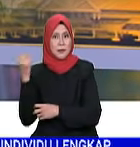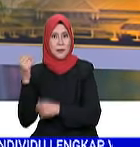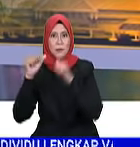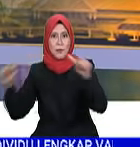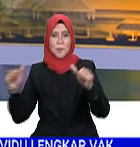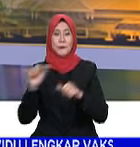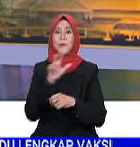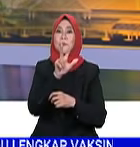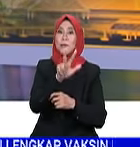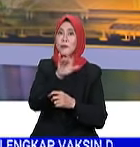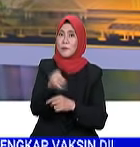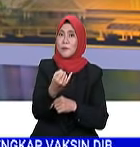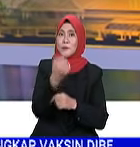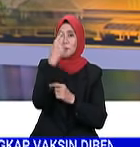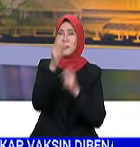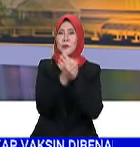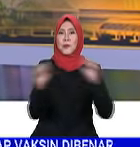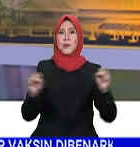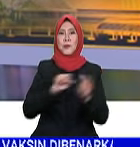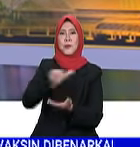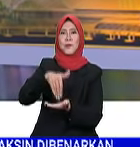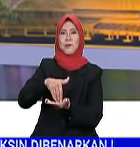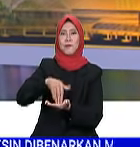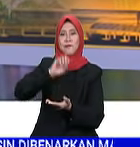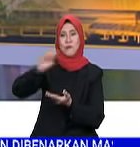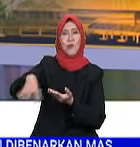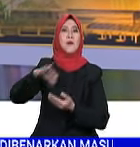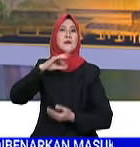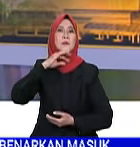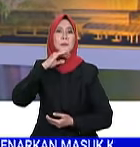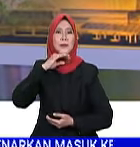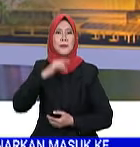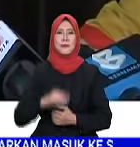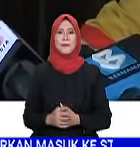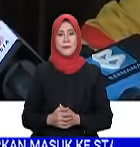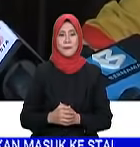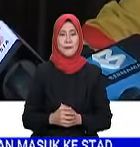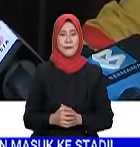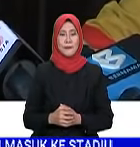3 juta lagi untuk siapkan pusat pelepasan sampah.